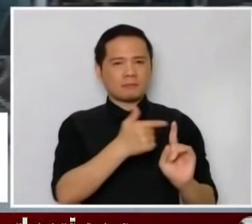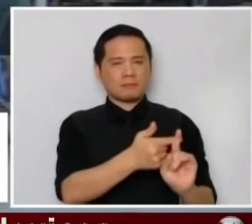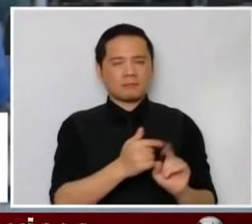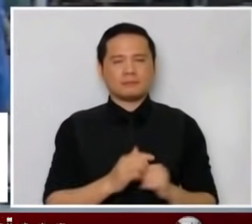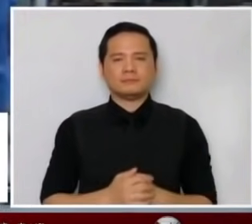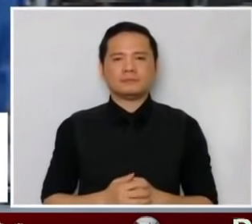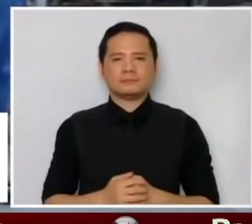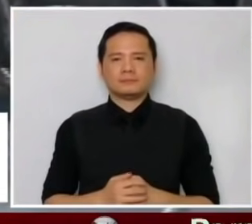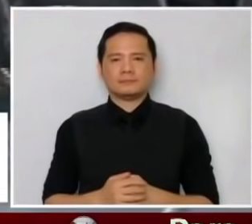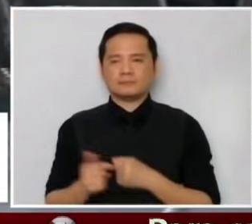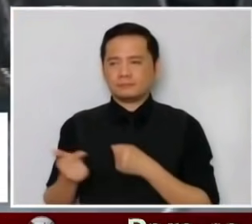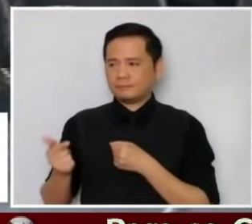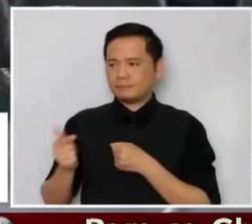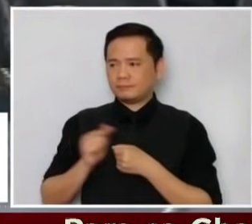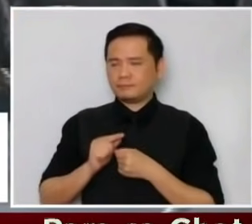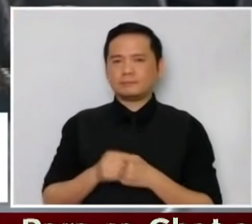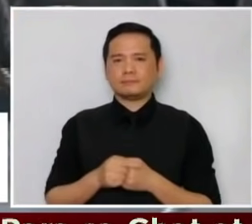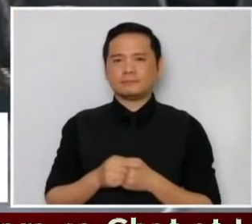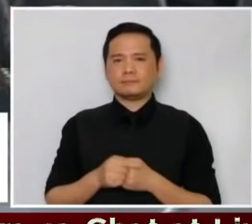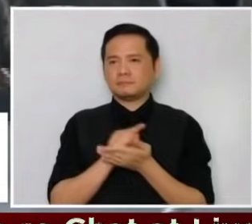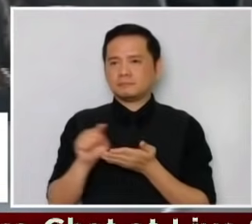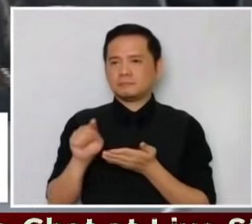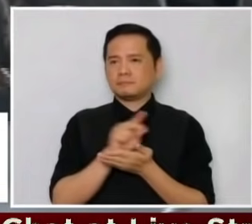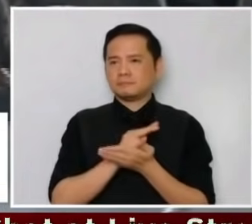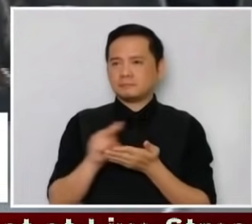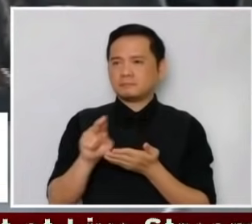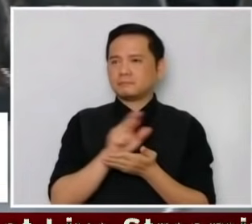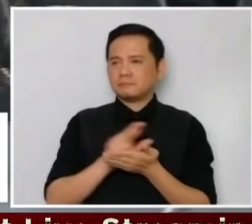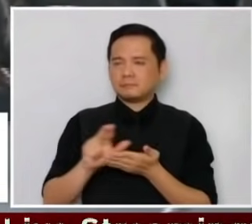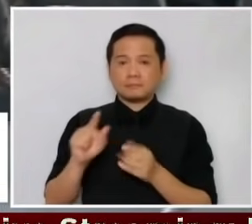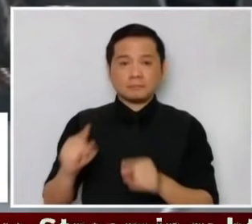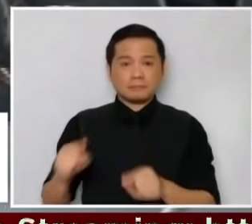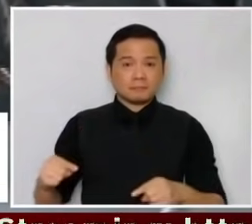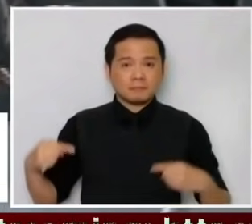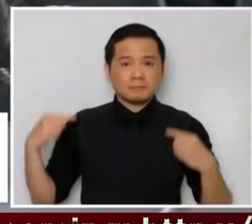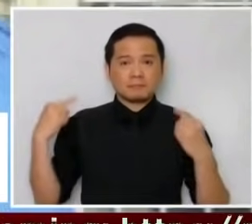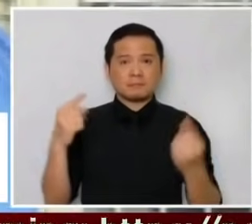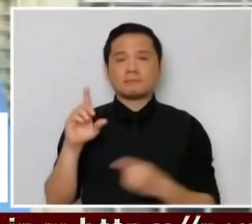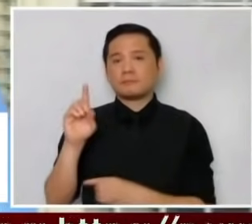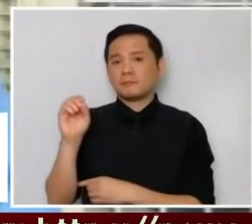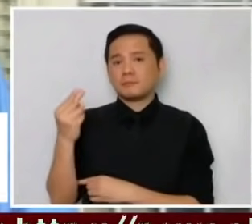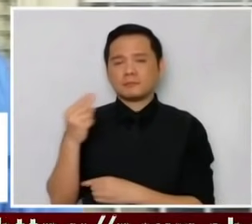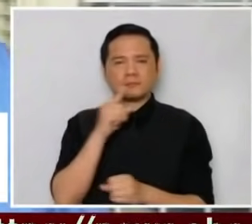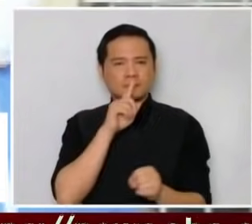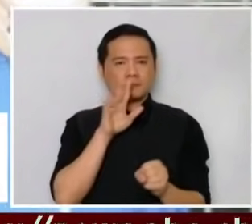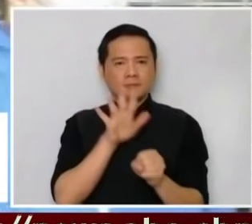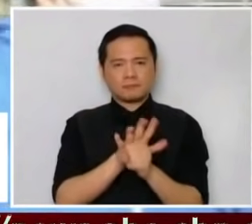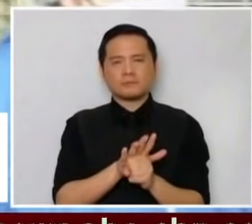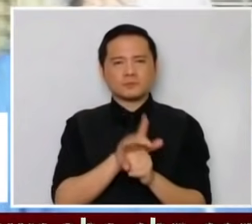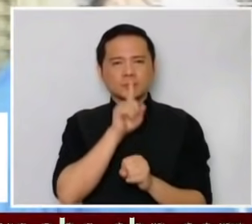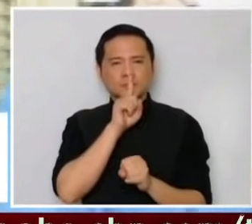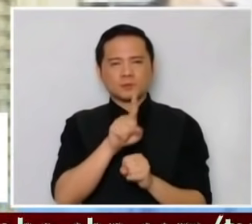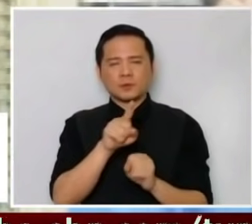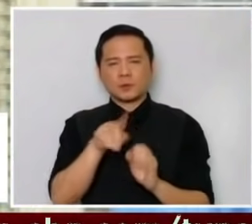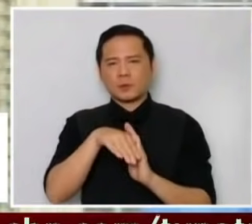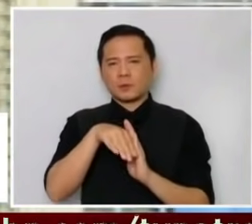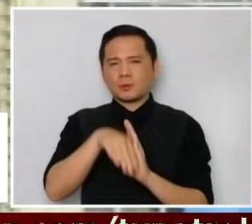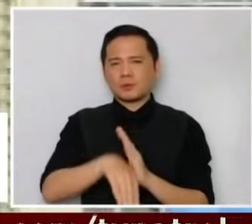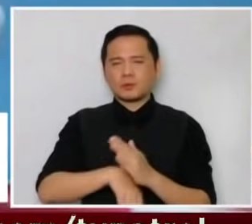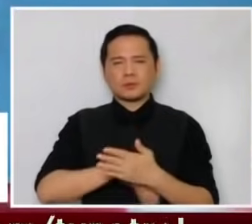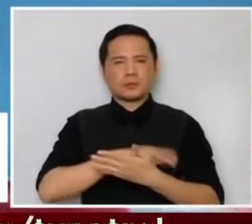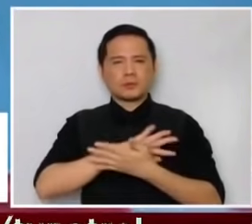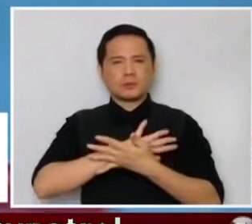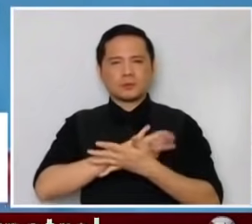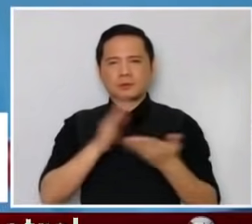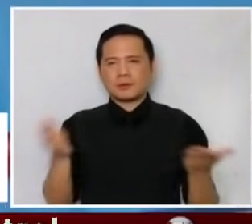Matapos ang ilang linggo, kinumpirma ng Department of Health na talagang bumababa na nga ang bilang ng tinatamaan ng COVID-19 sa